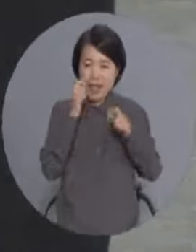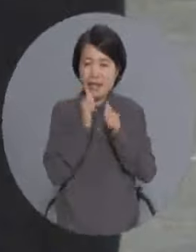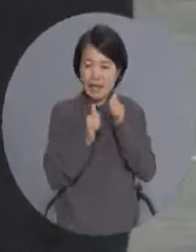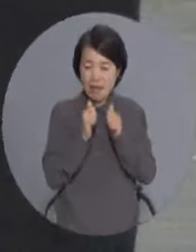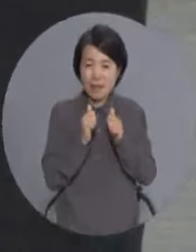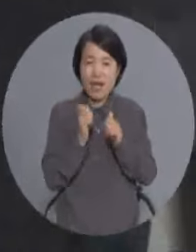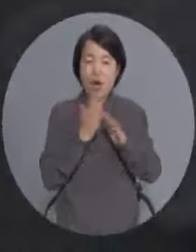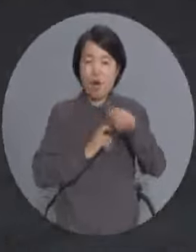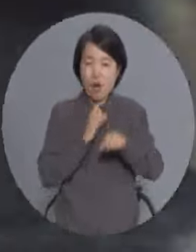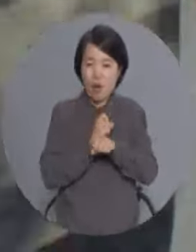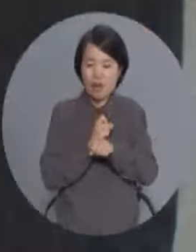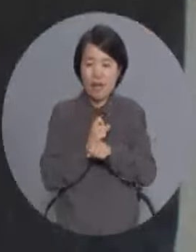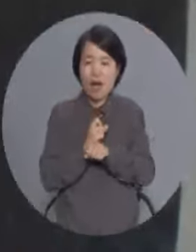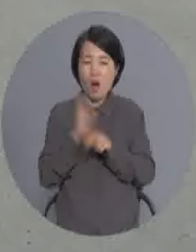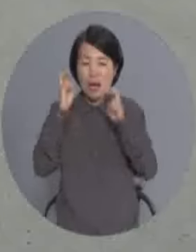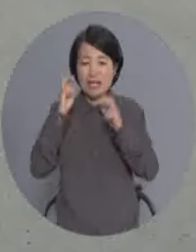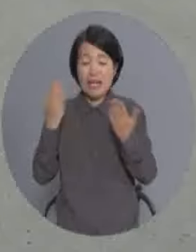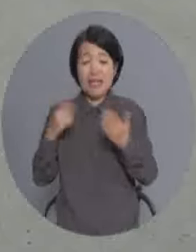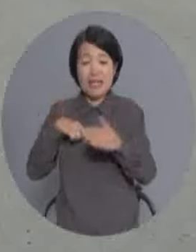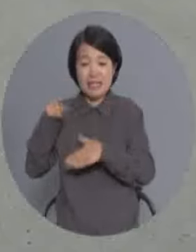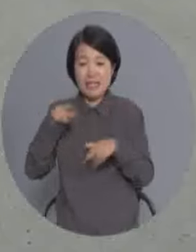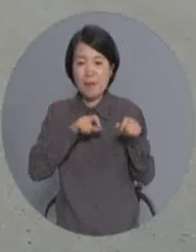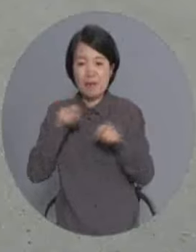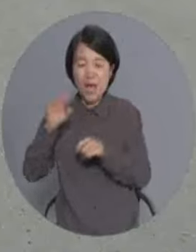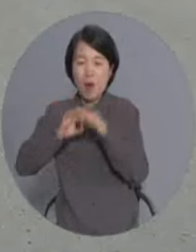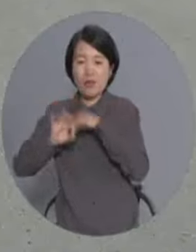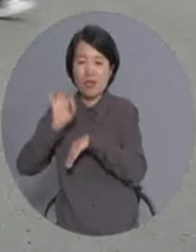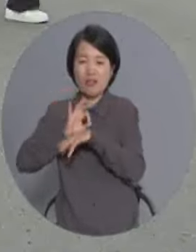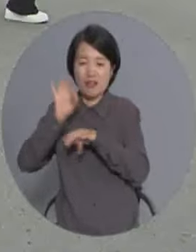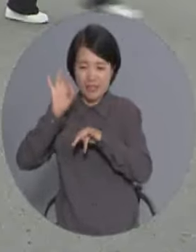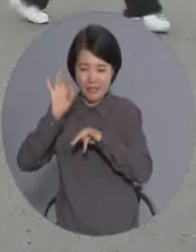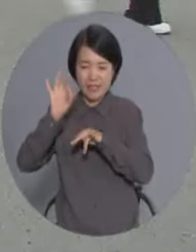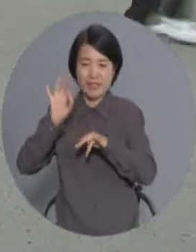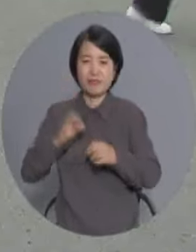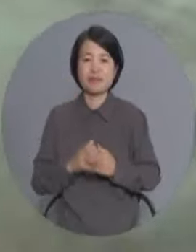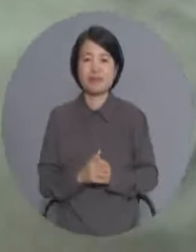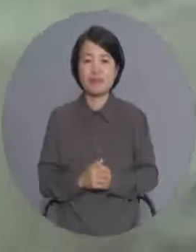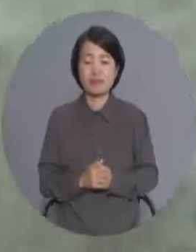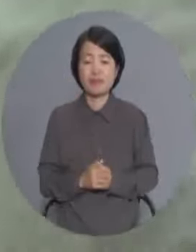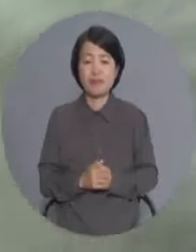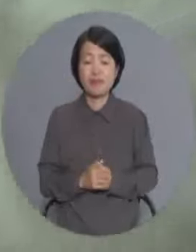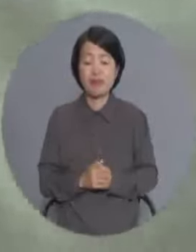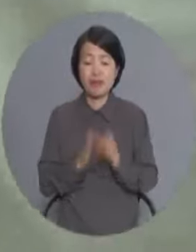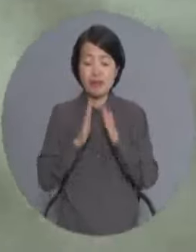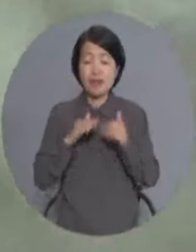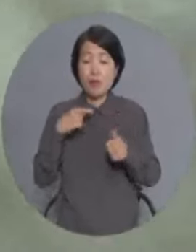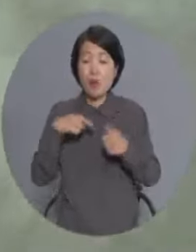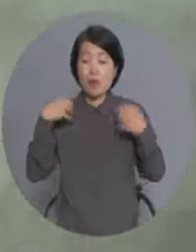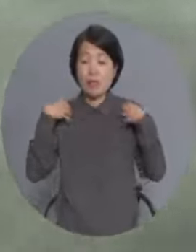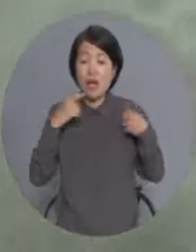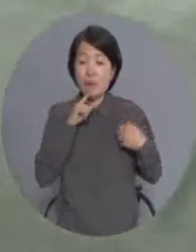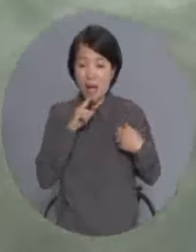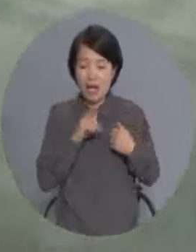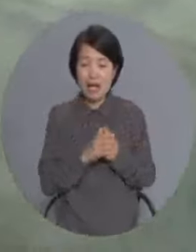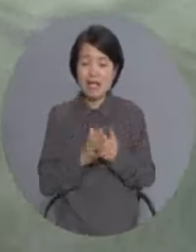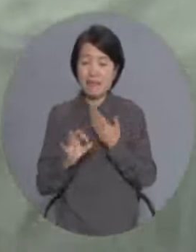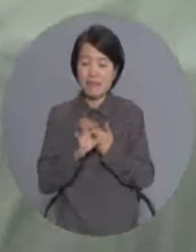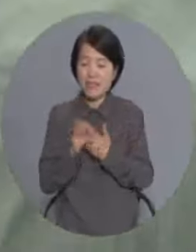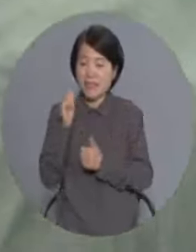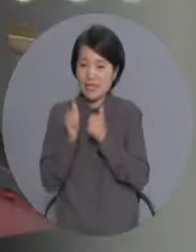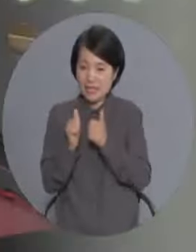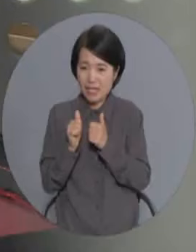관공서와 주요 기업체 출근 시간은 오전 10시 이후로 늦춰집니다. 전남교육청은 자체 수능